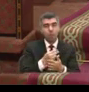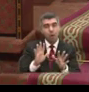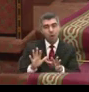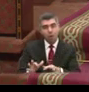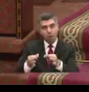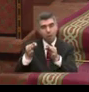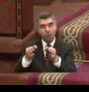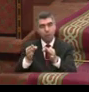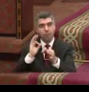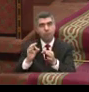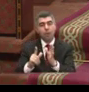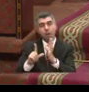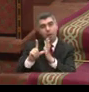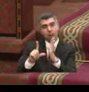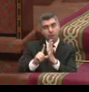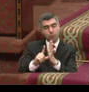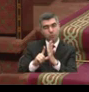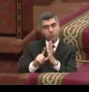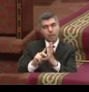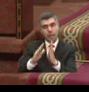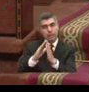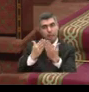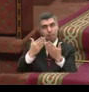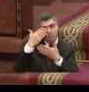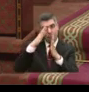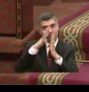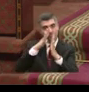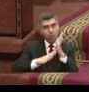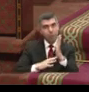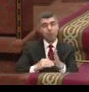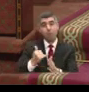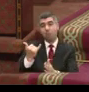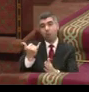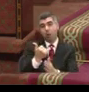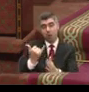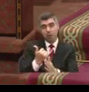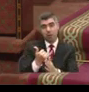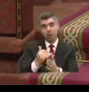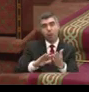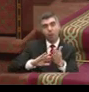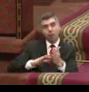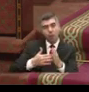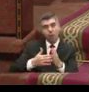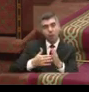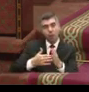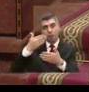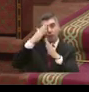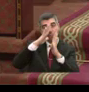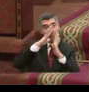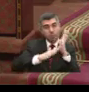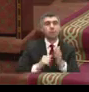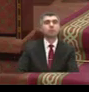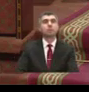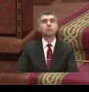الفصل الأول من الدستور من المبادئ الجوهرية التي يقوم عليها نظام الدستور الملكي، وحيث انه بناء على